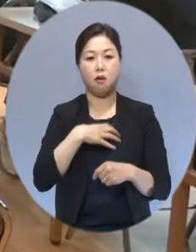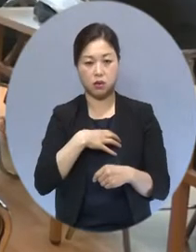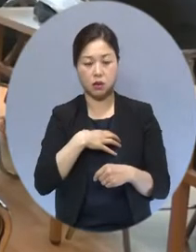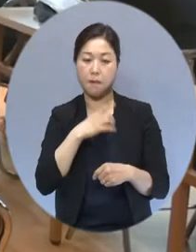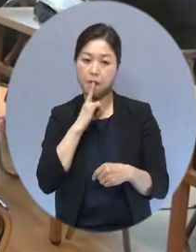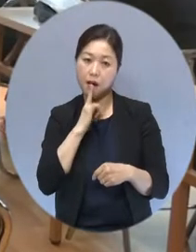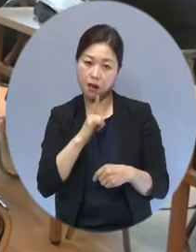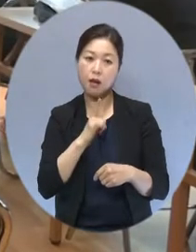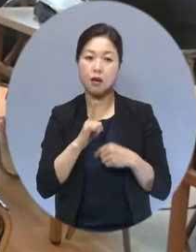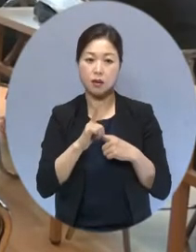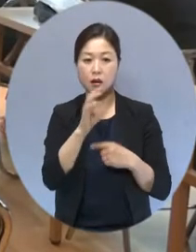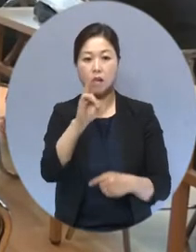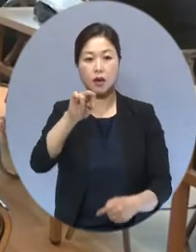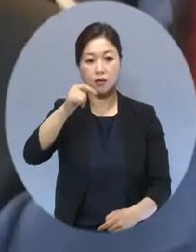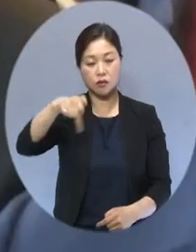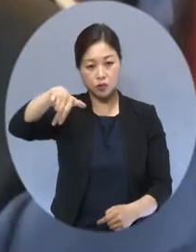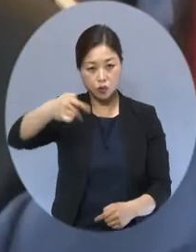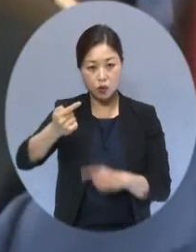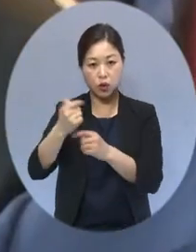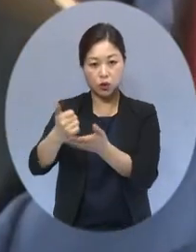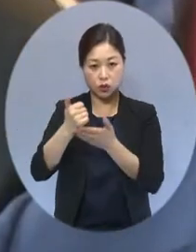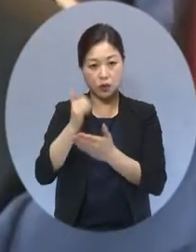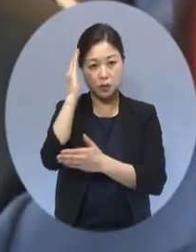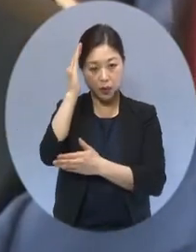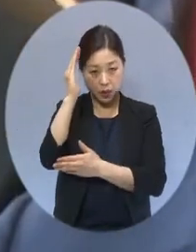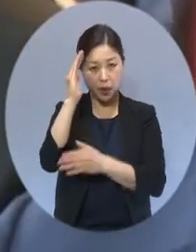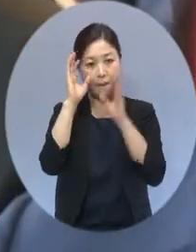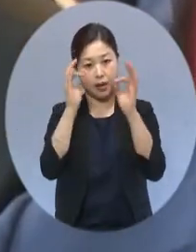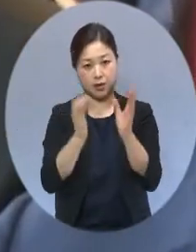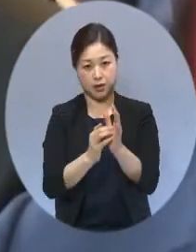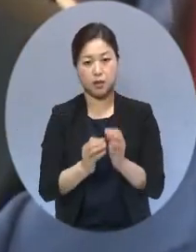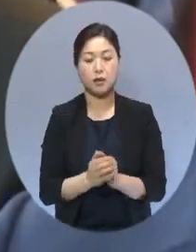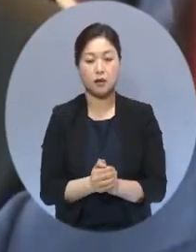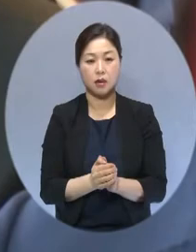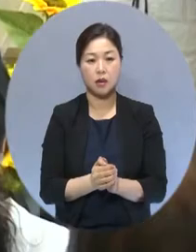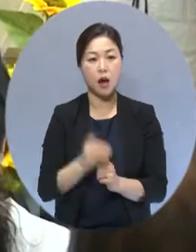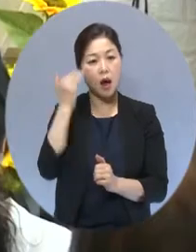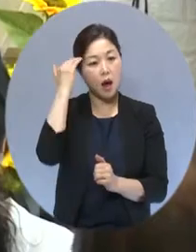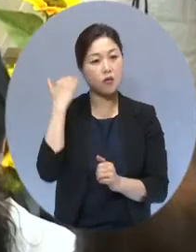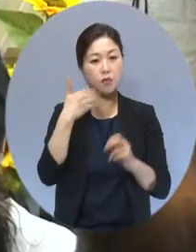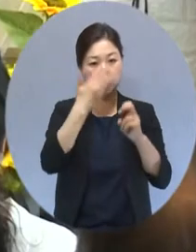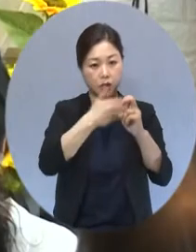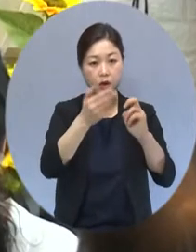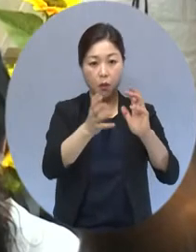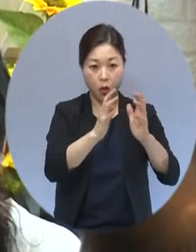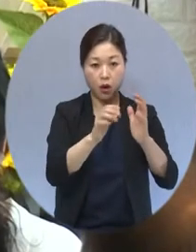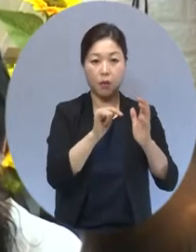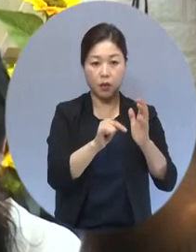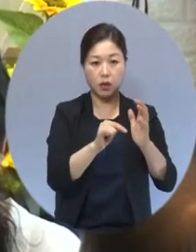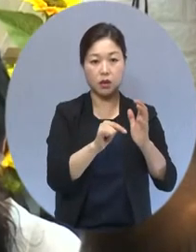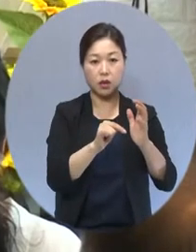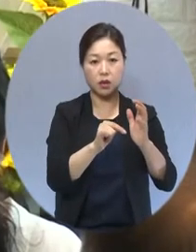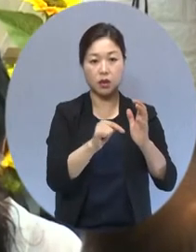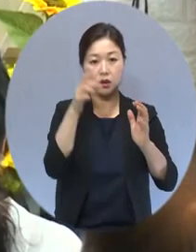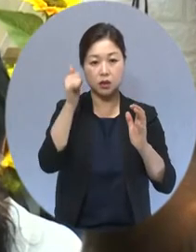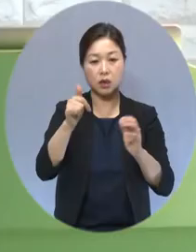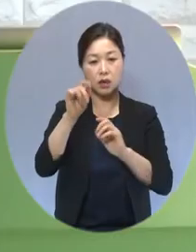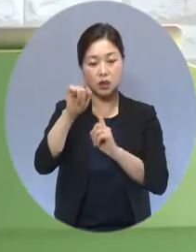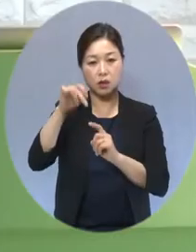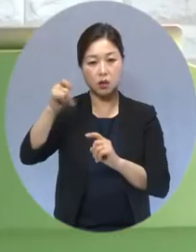초청 강연회를 개최했습니다. 이 행사는 한국미디어포럼 회장인 이성용 목사의